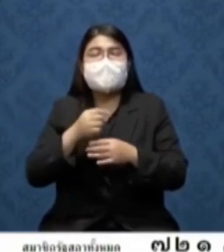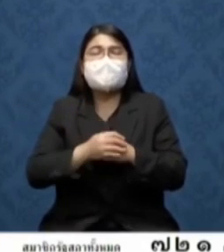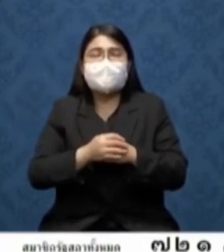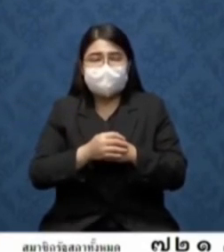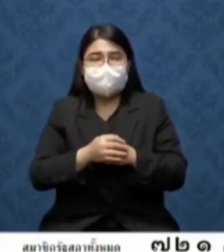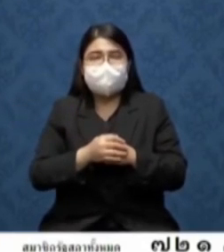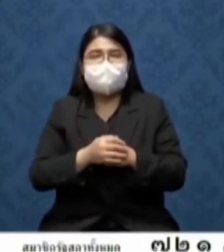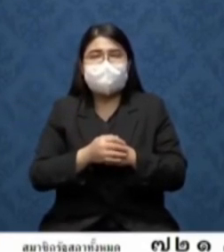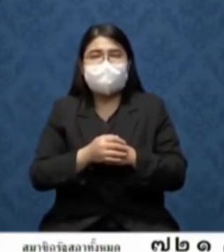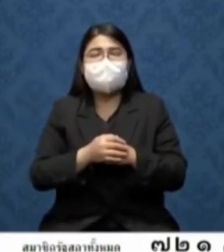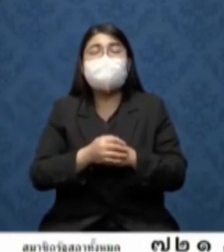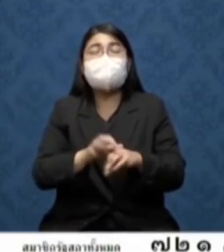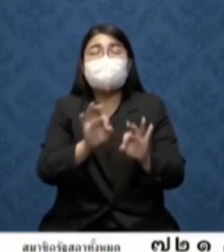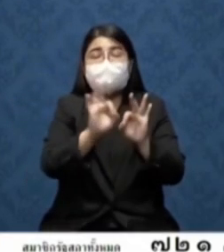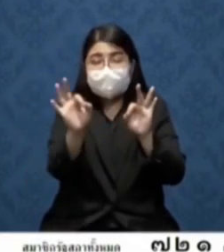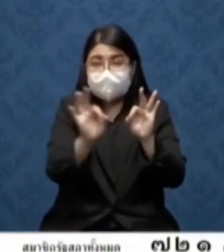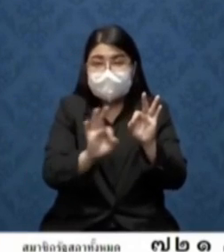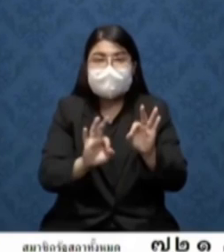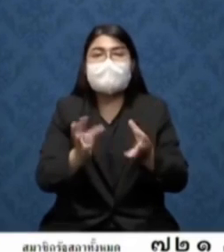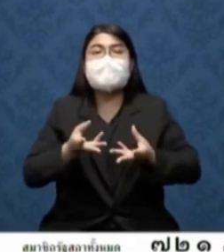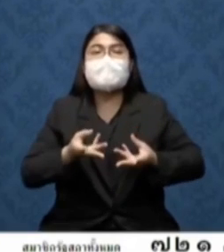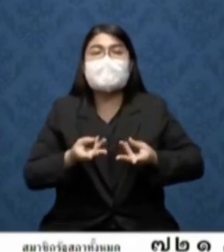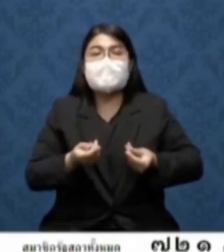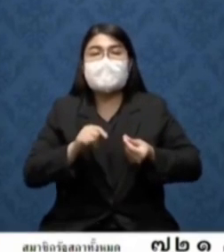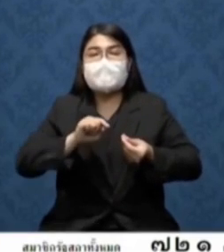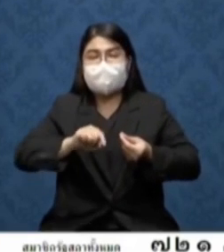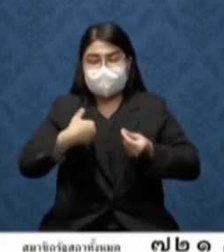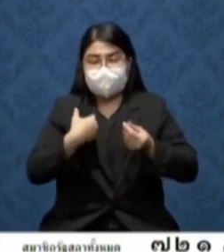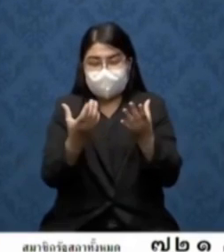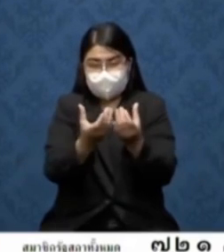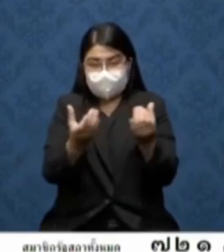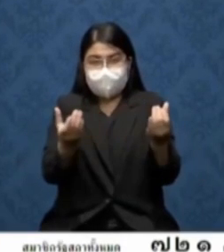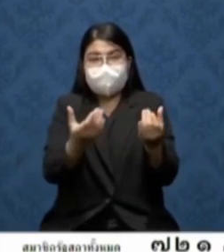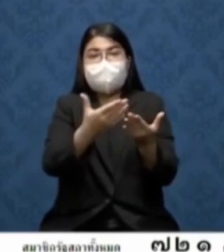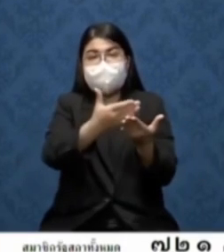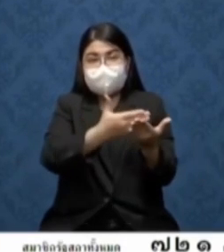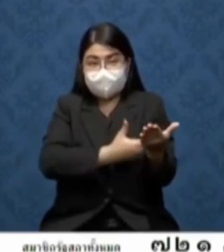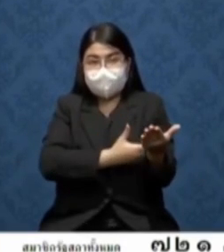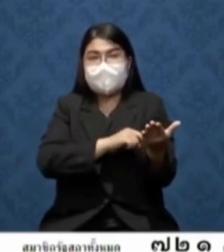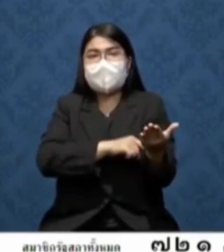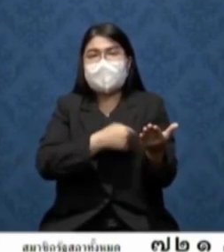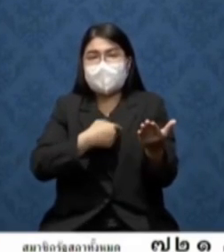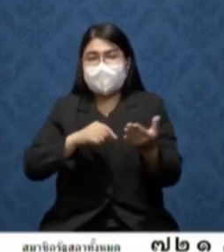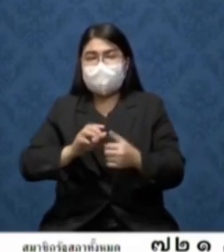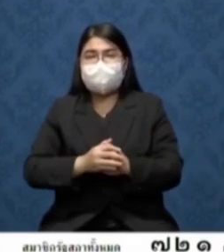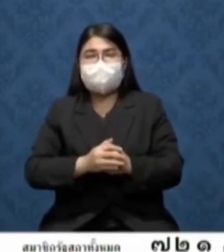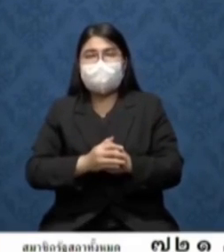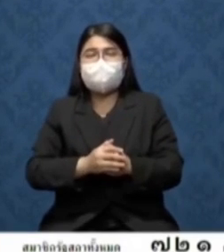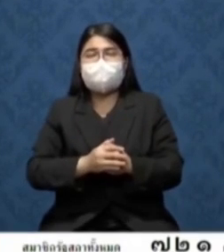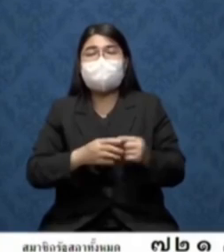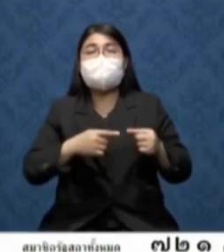จะลงรายละเอียดถึงเนื้อหาของร่างฉบับนี้ผมขอพาท่านไปที่ประเทศญี่ปุ่น